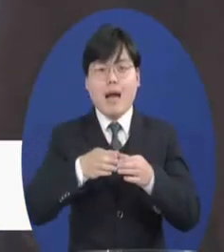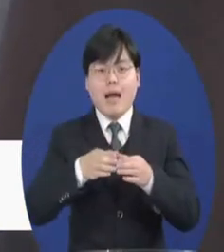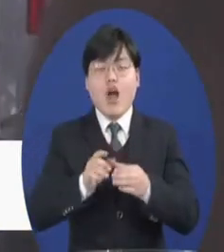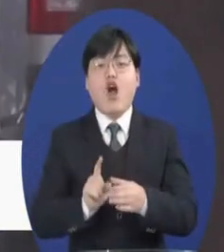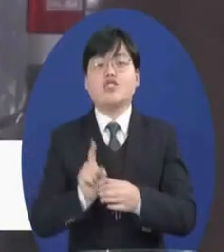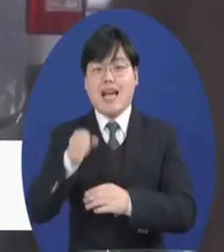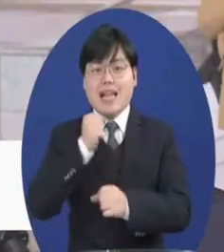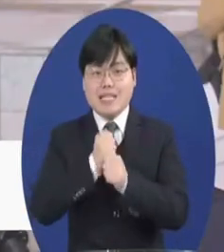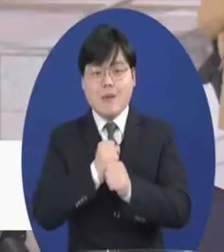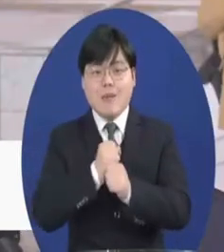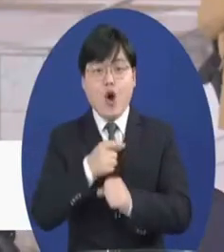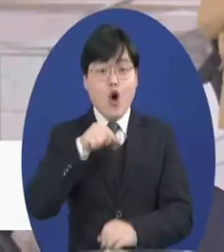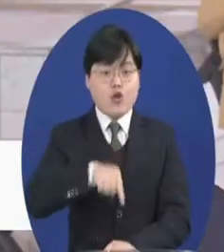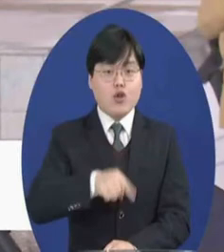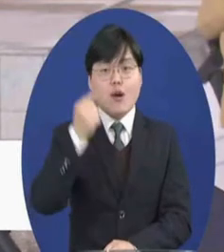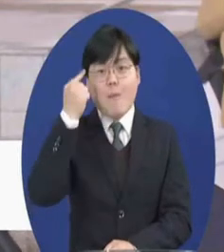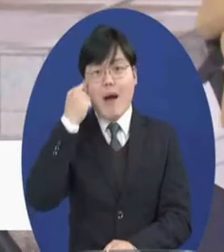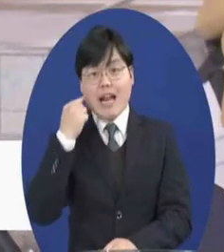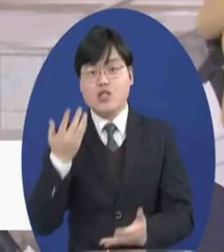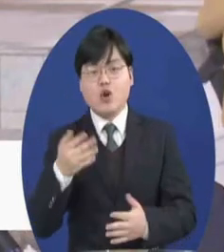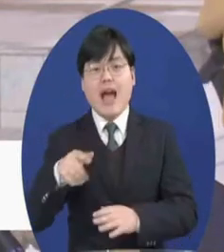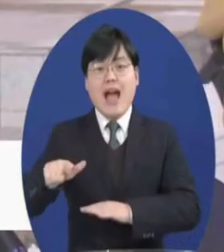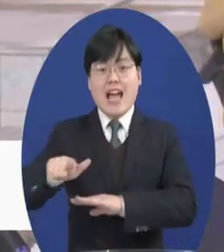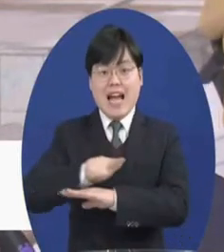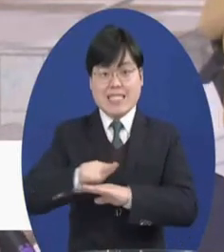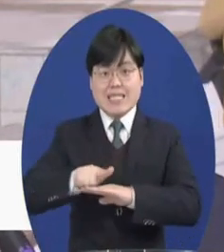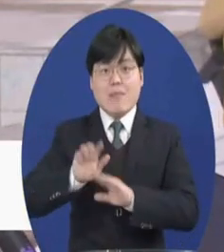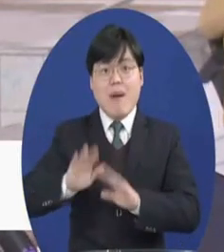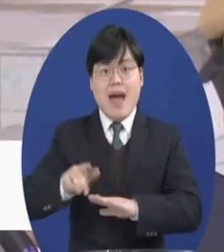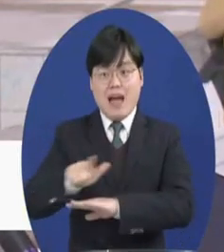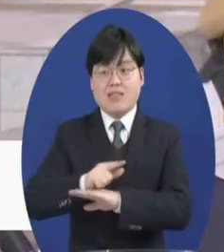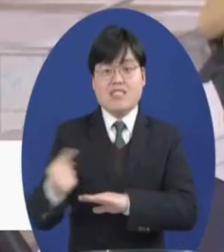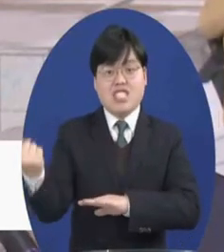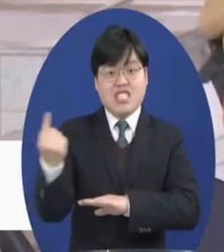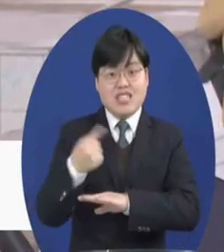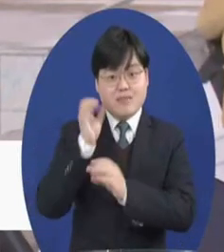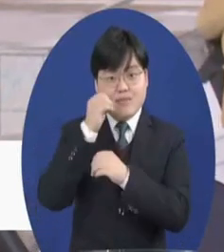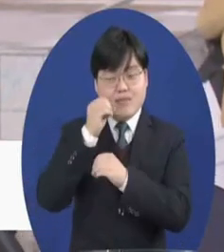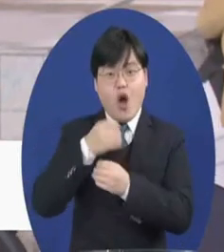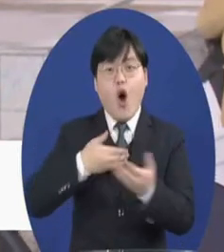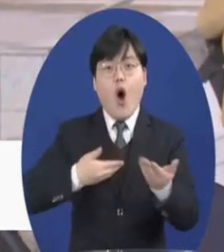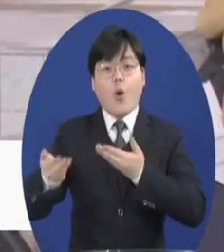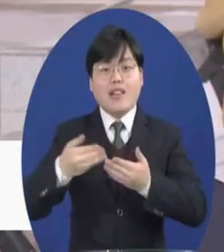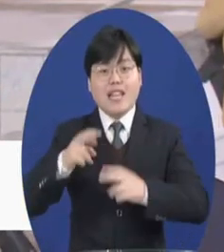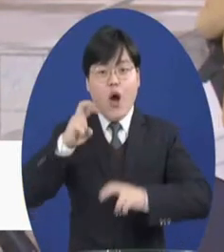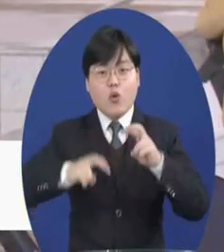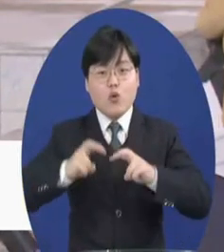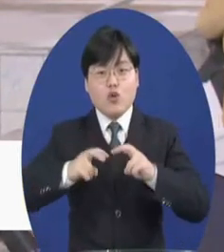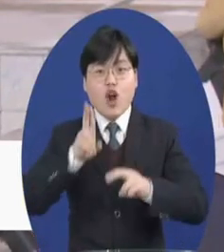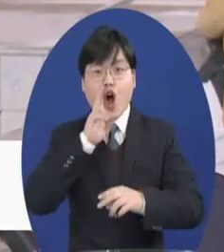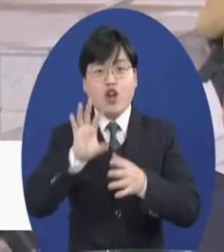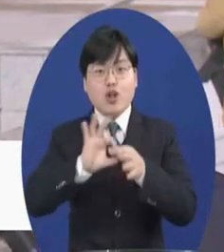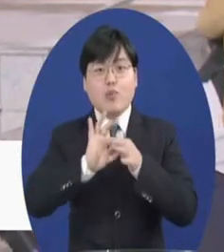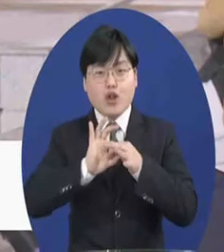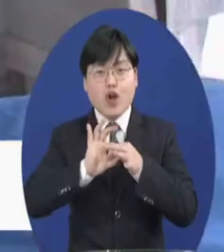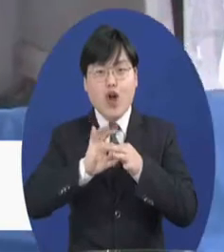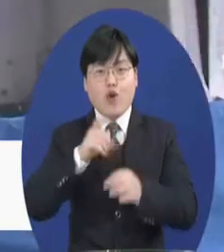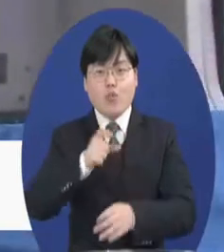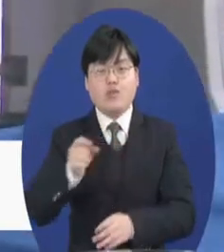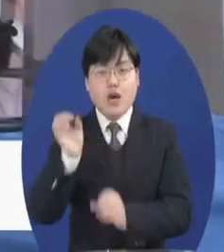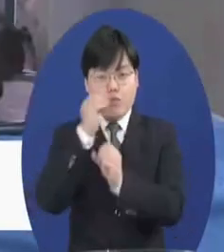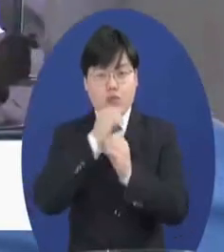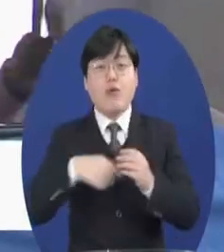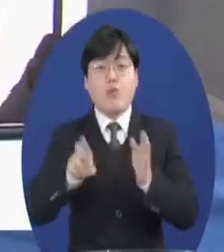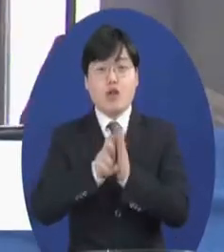ажиллана. Өнөөдрийн болон маргааш авахын суурин цэгүүд дээр худалдаа үйлдвэрлэл эрхлэгчид маань одоо шинжилгээ өгөх бүрэн